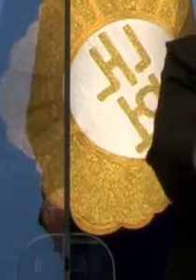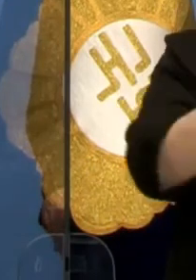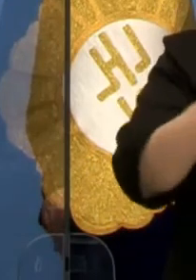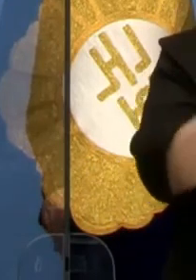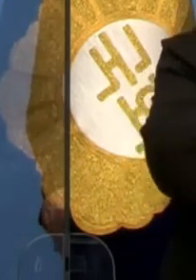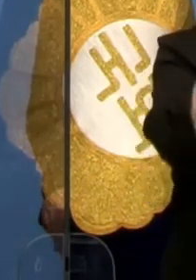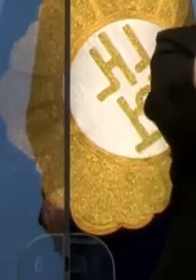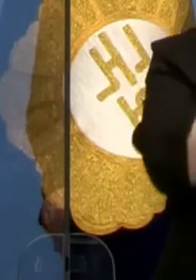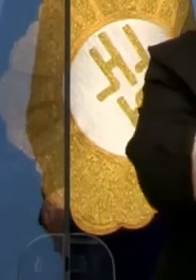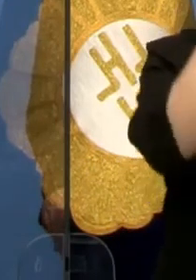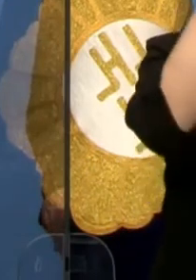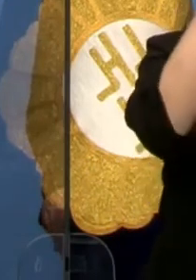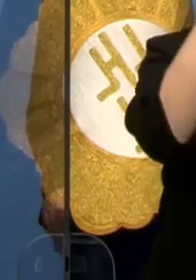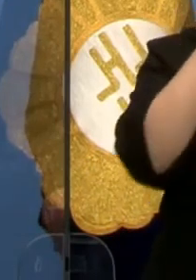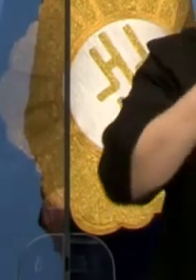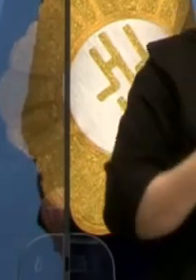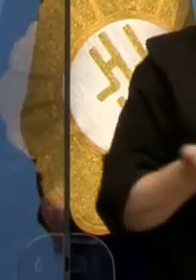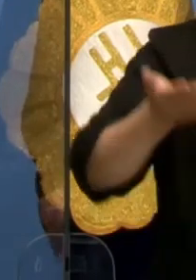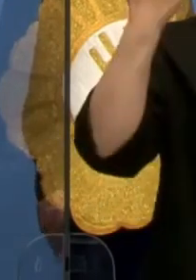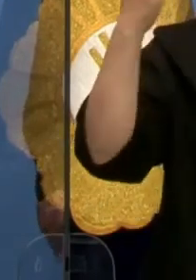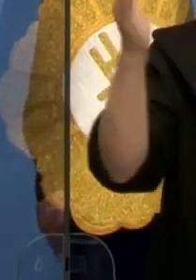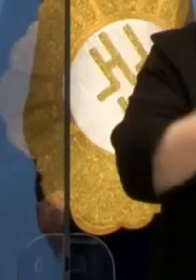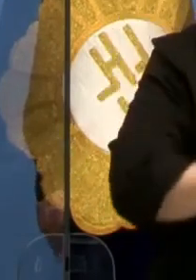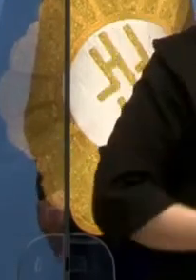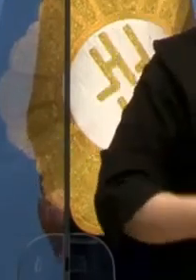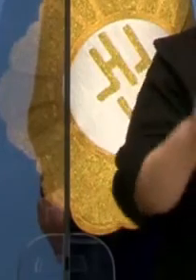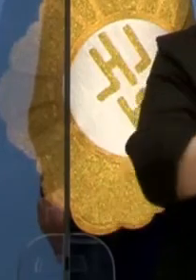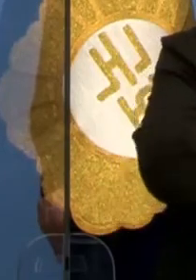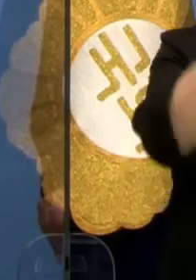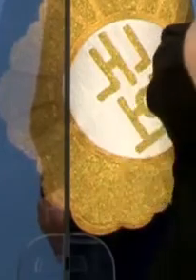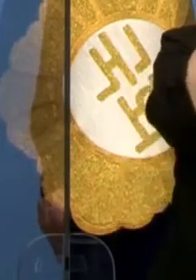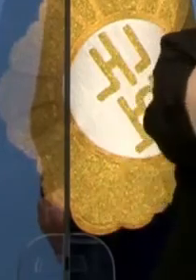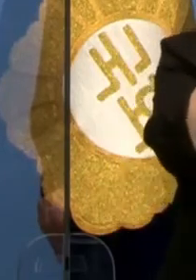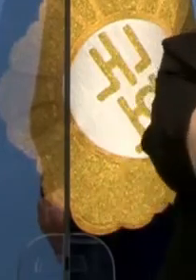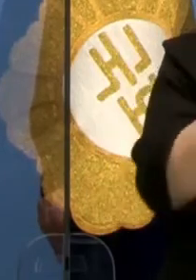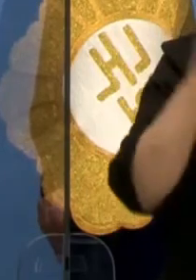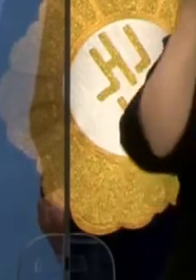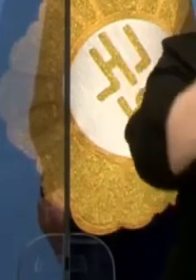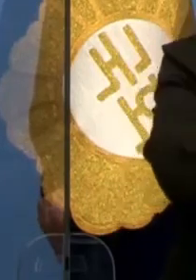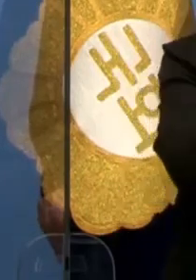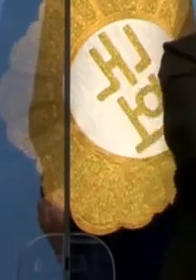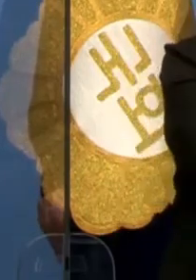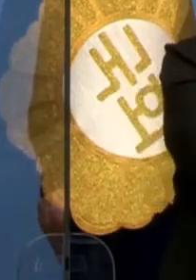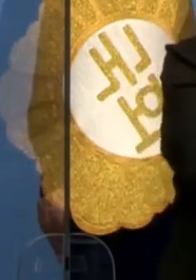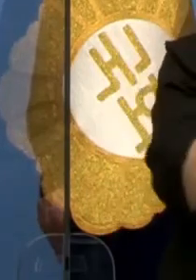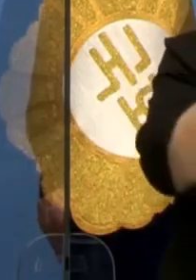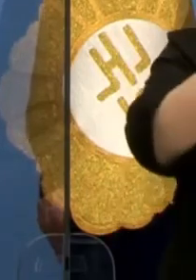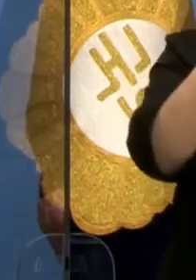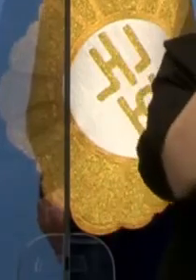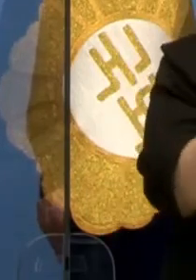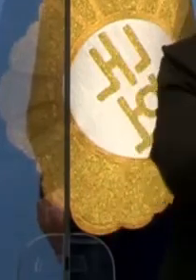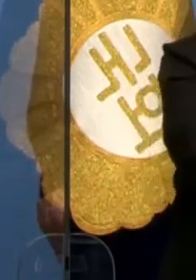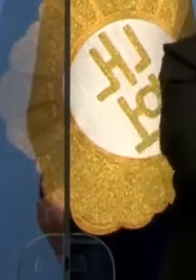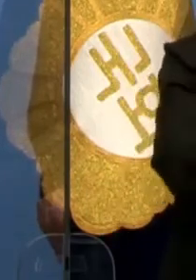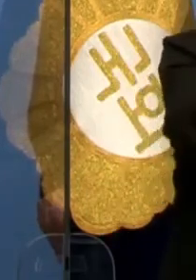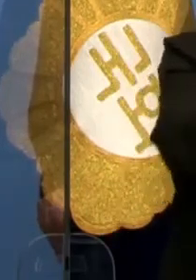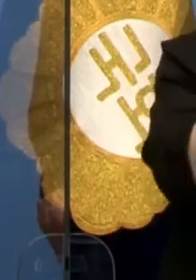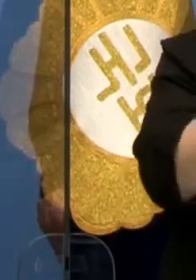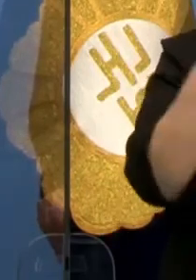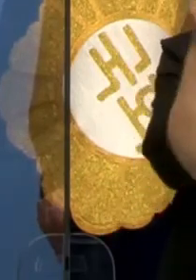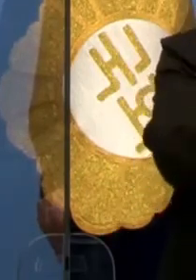특검을 주장하기도 했습니다. 저는 일찍이 특검을 적극 환영한다고 했습니다. 김기현 원내대표는 말로만